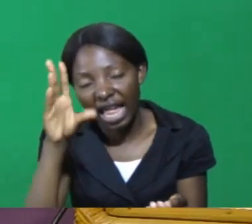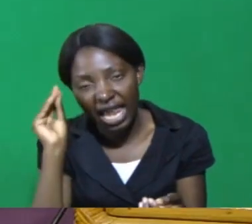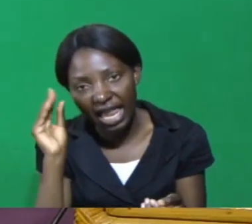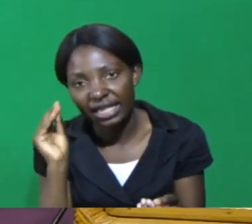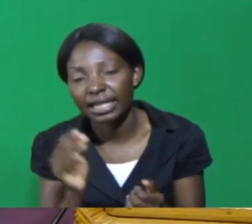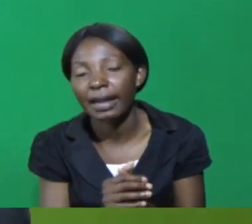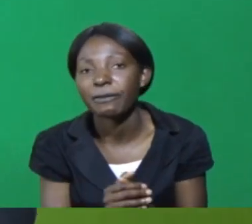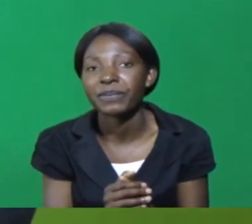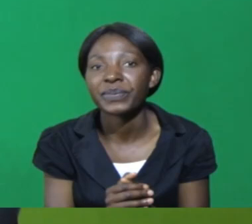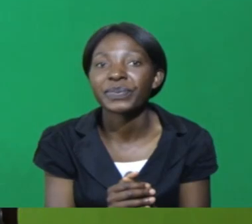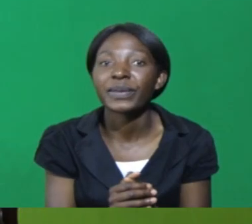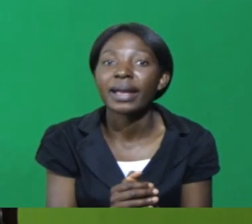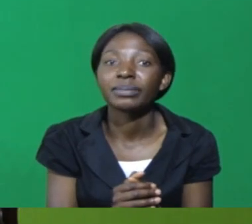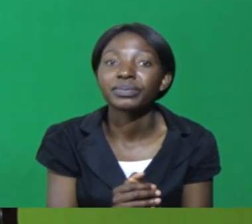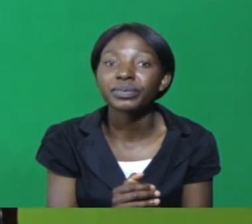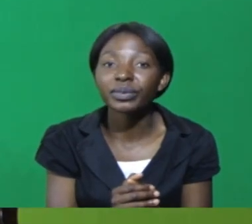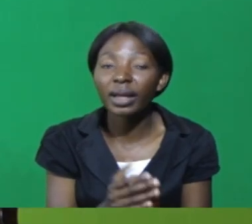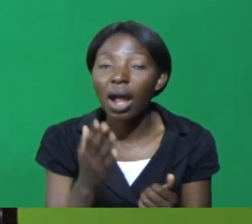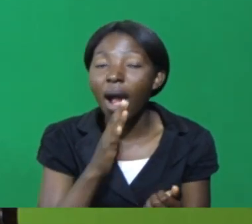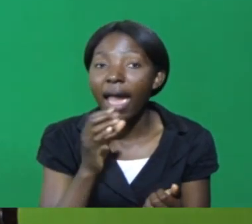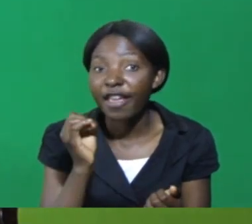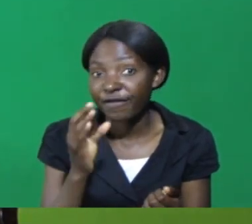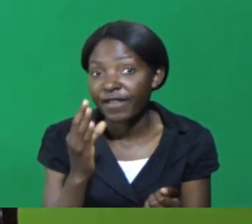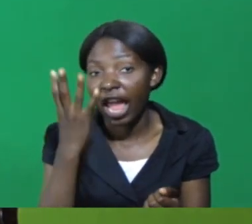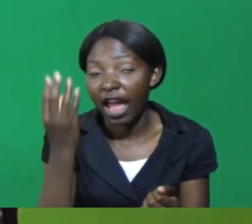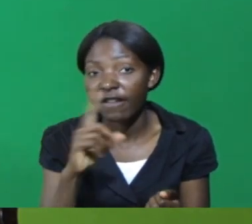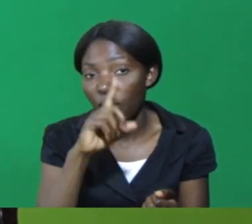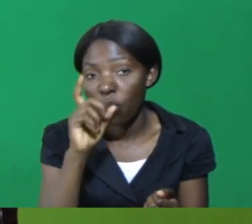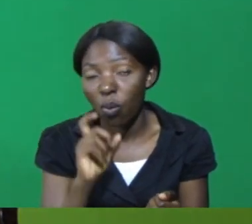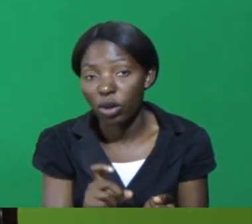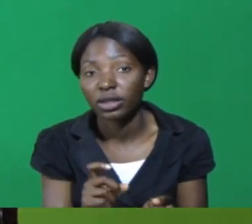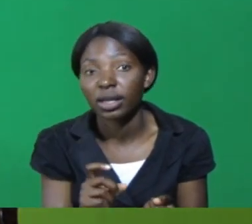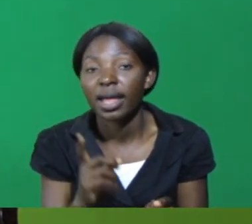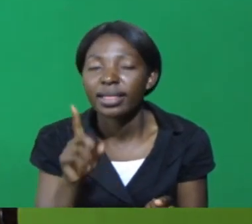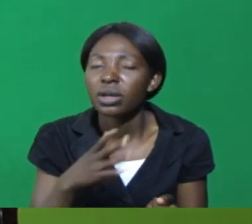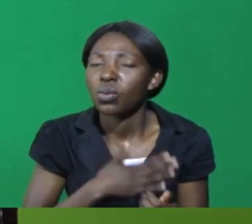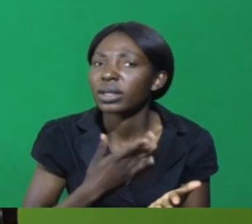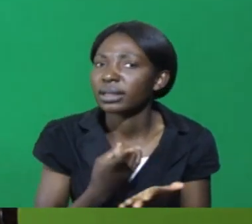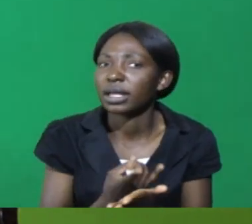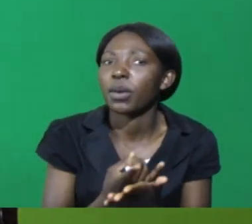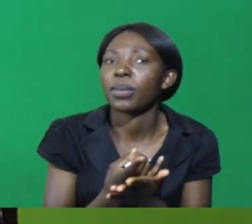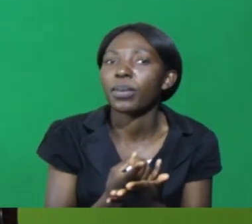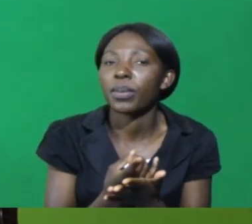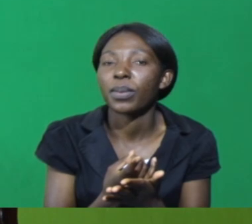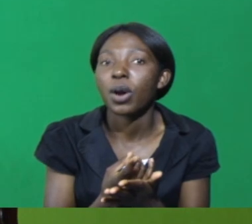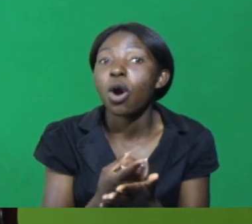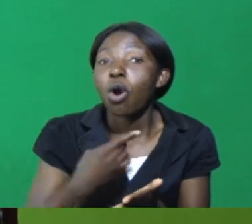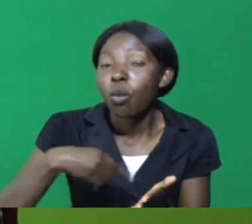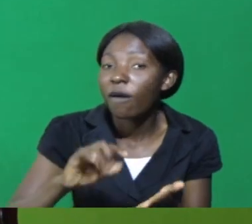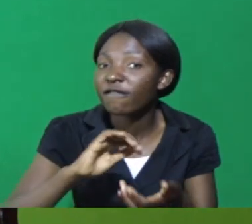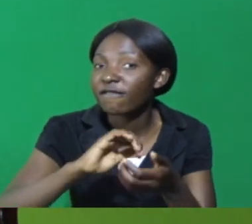Onekai vateereri vedu vangaite mibvunzo pavanoda kubatsirwa kana zvimwe zviri kuvanetsa, endai